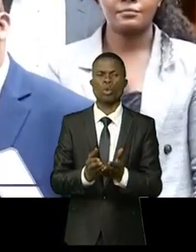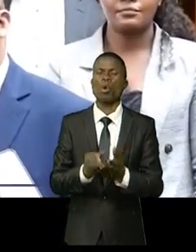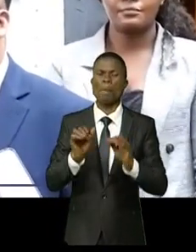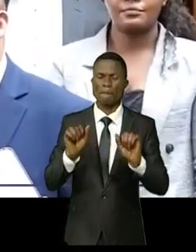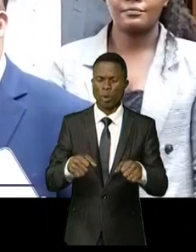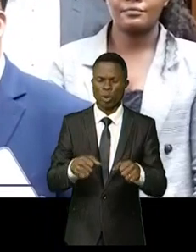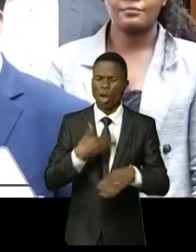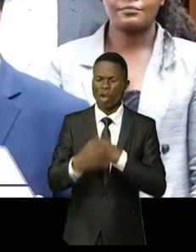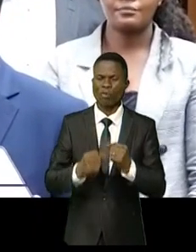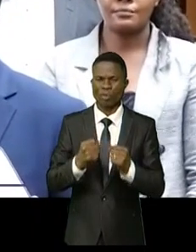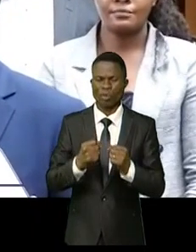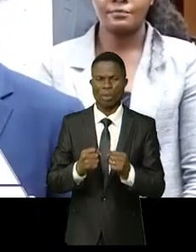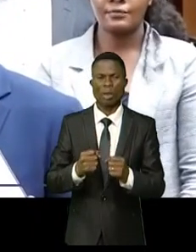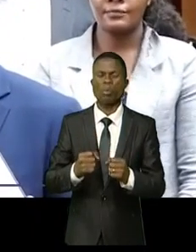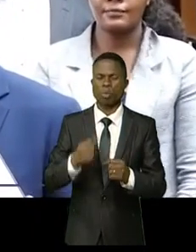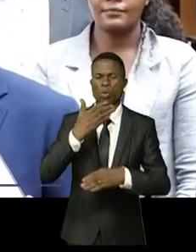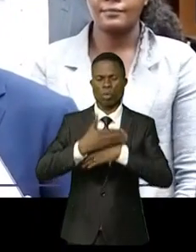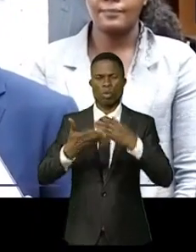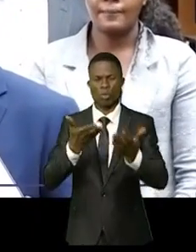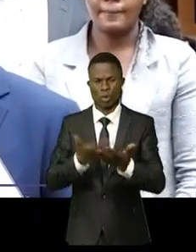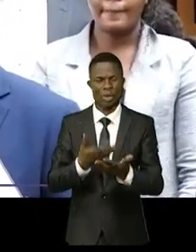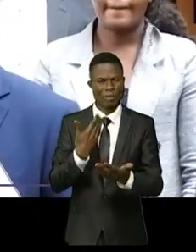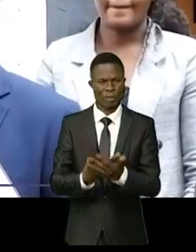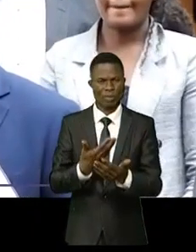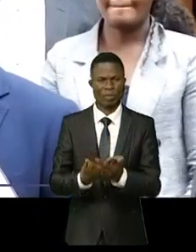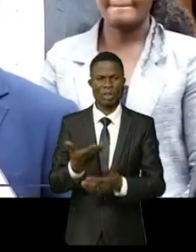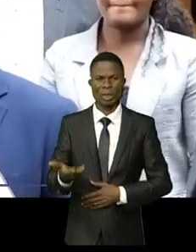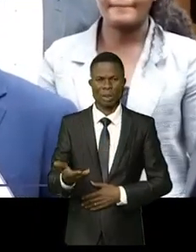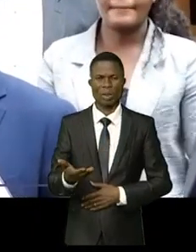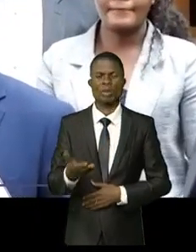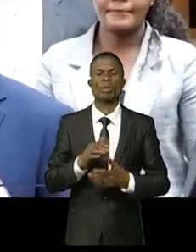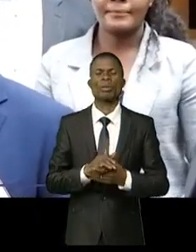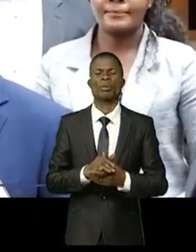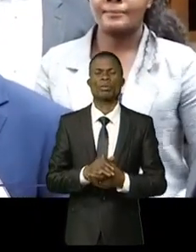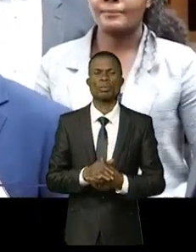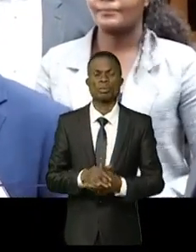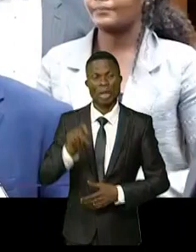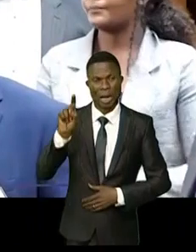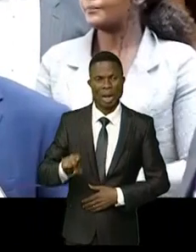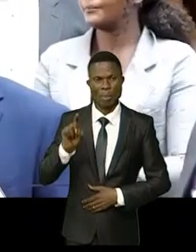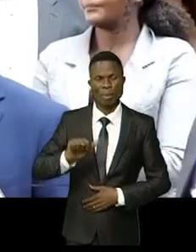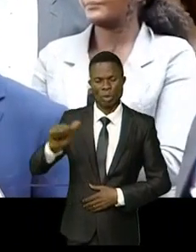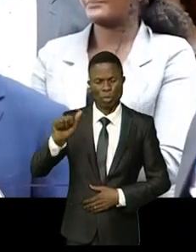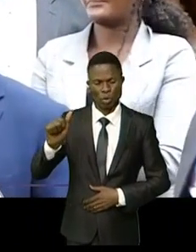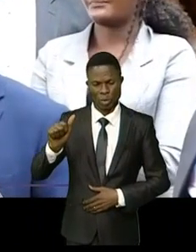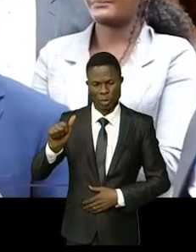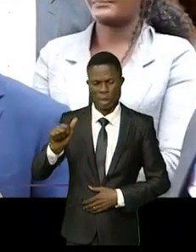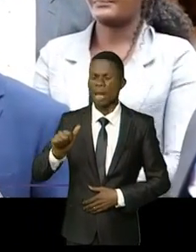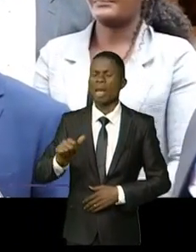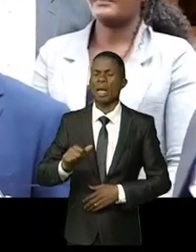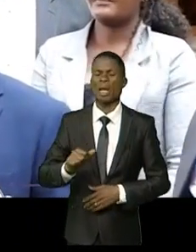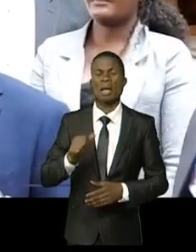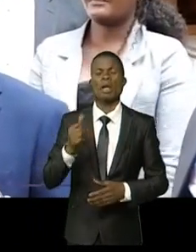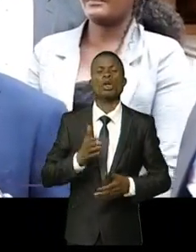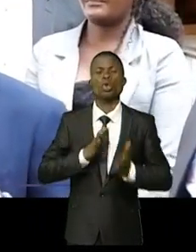conjuguer tout son effort pour que cela se réalise le plus rapidement possible. Le besoin, c'est lui-même qui a même estimé